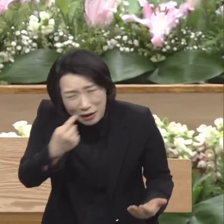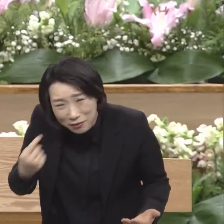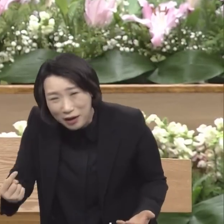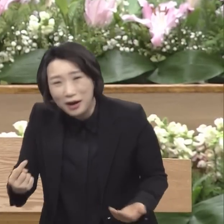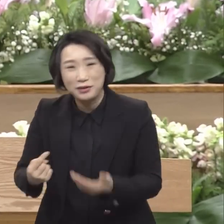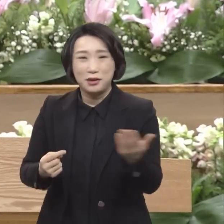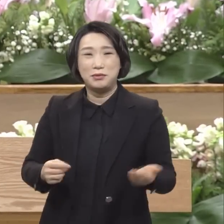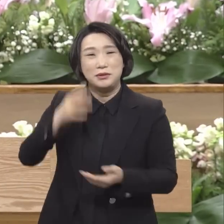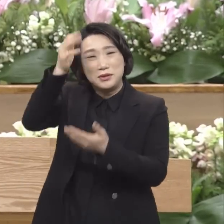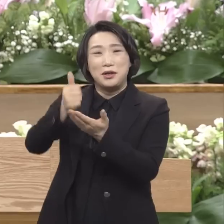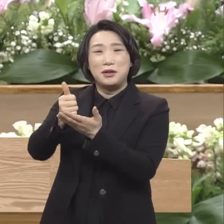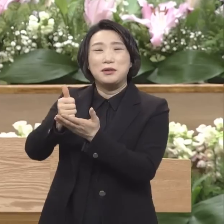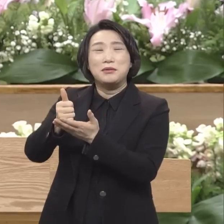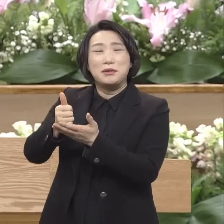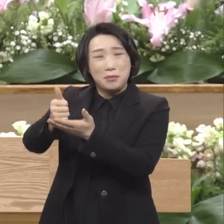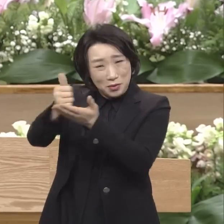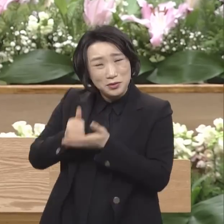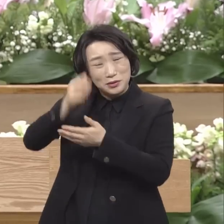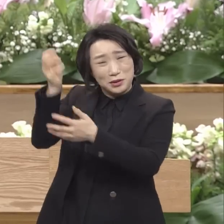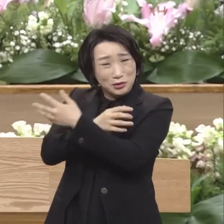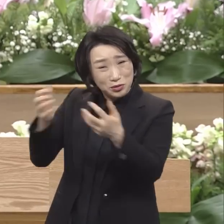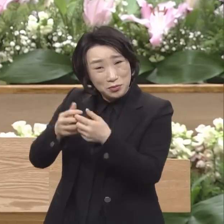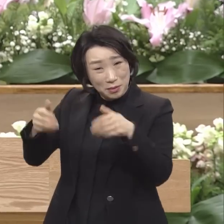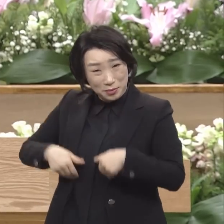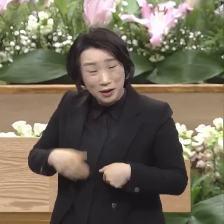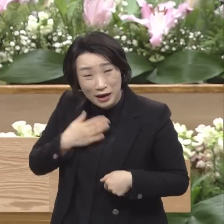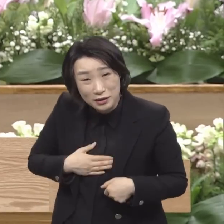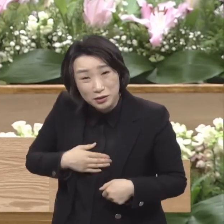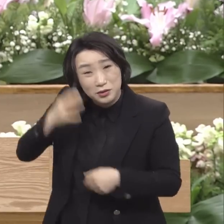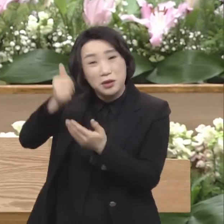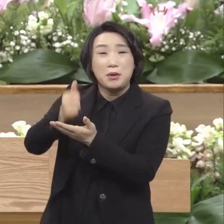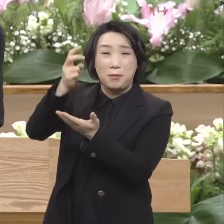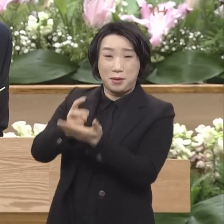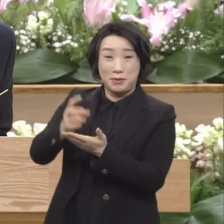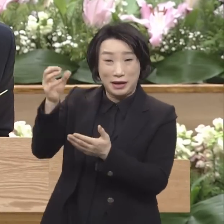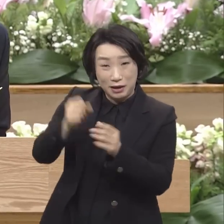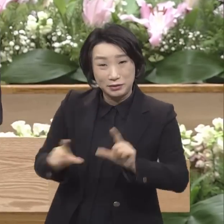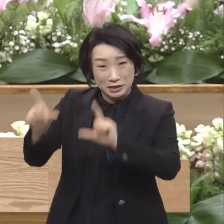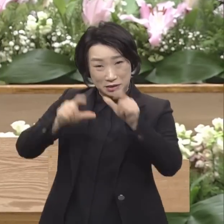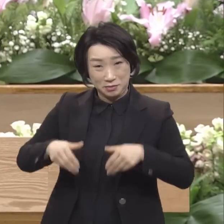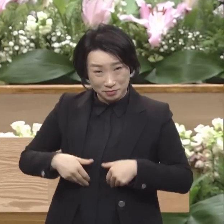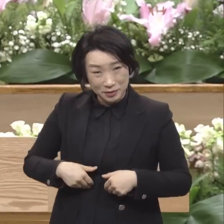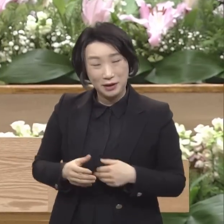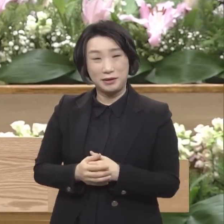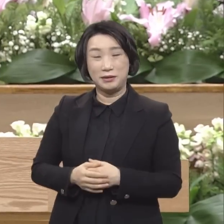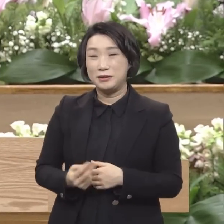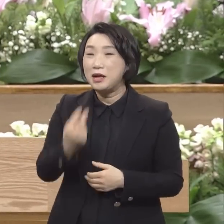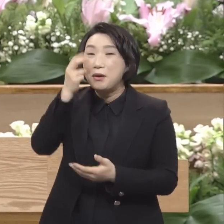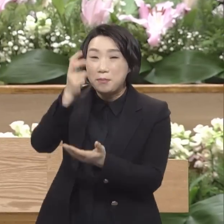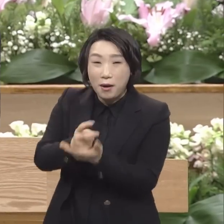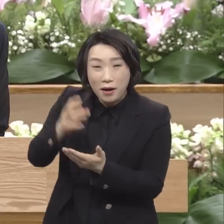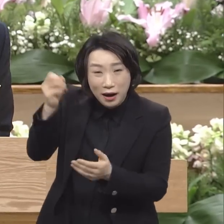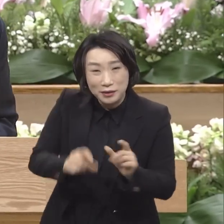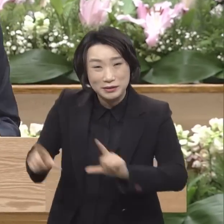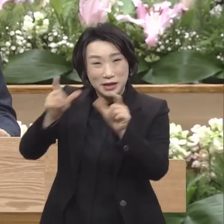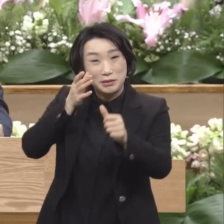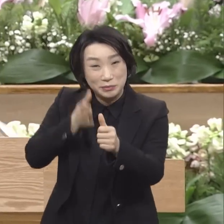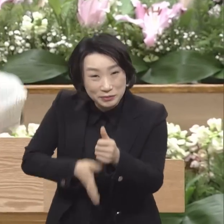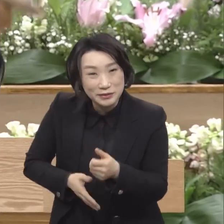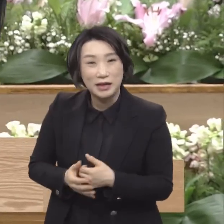벗어나서 성령으로 충만해서 성령의 법으로 살아라, 이 말이요. 생명의 법으로 살아라, 이